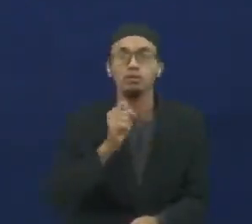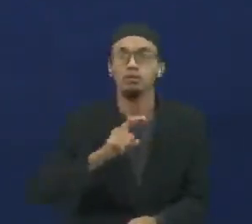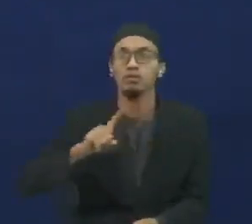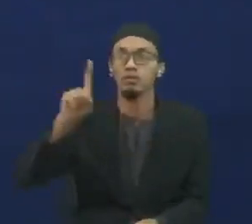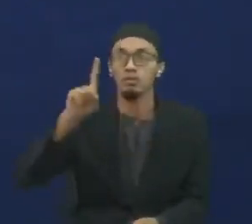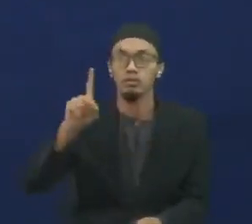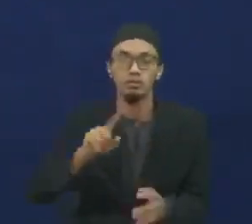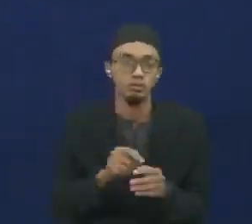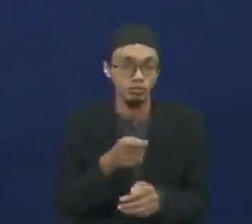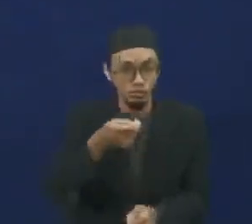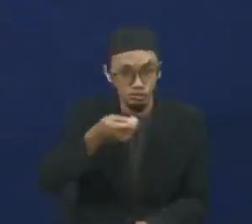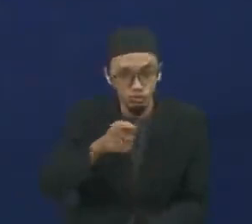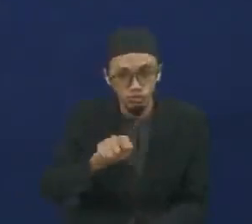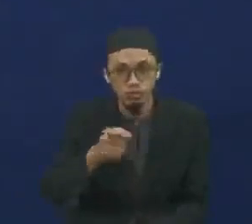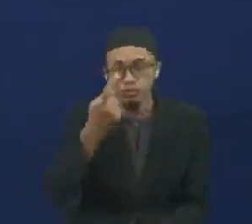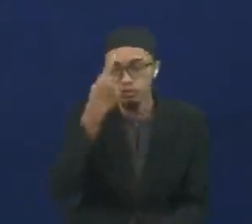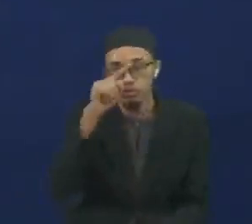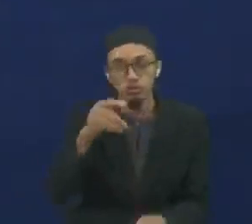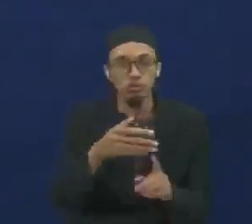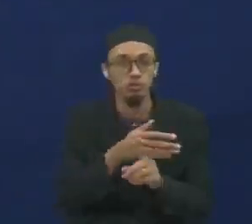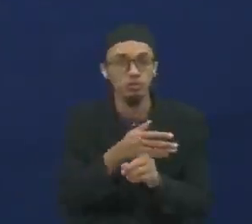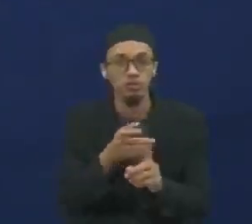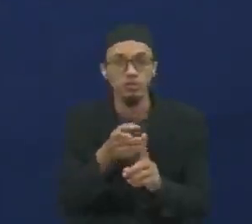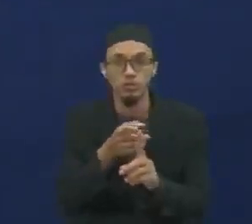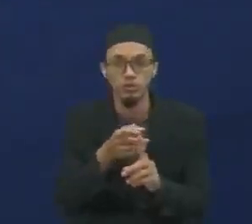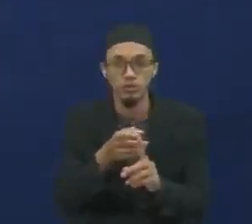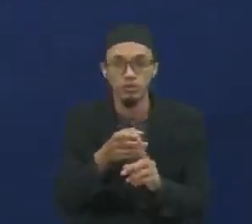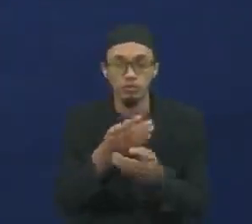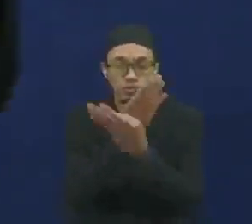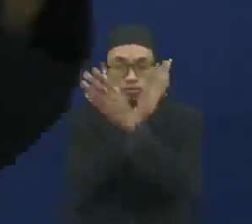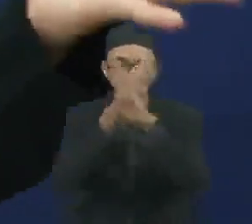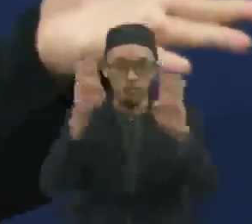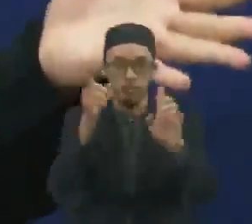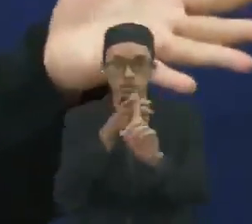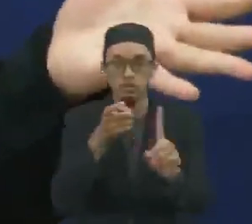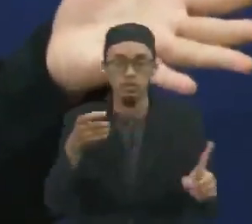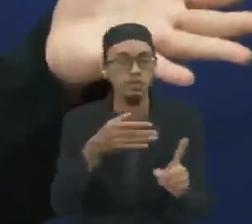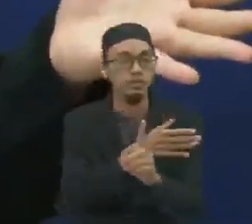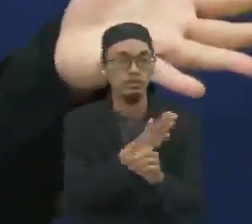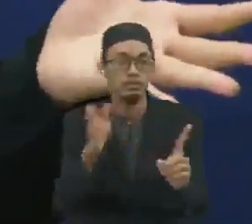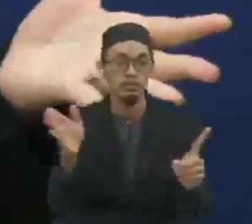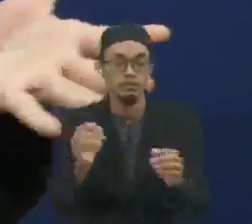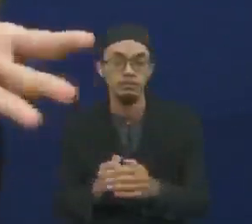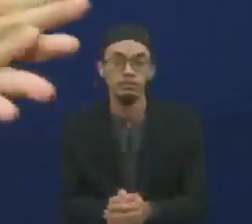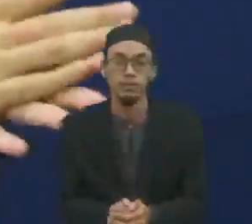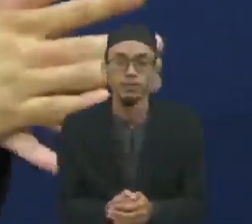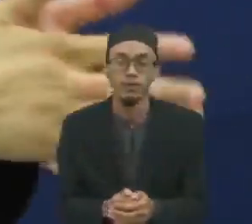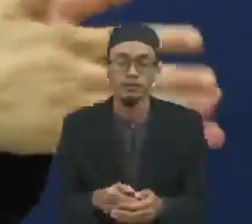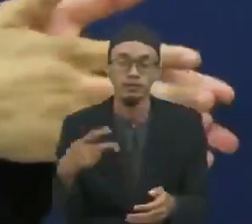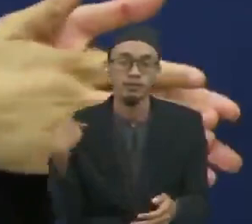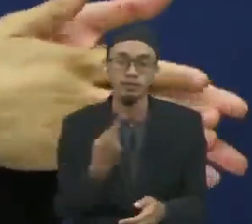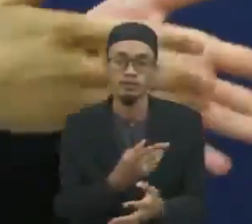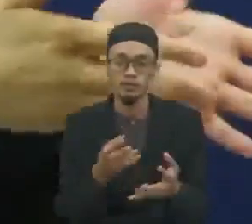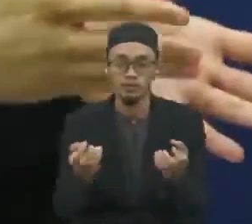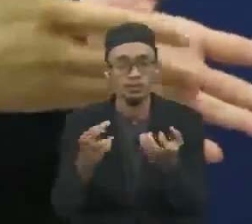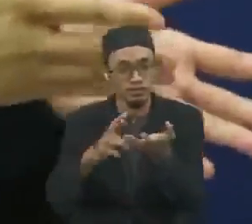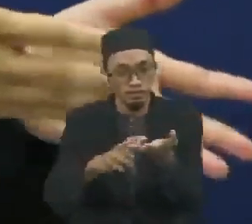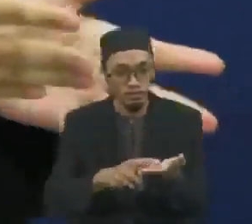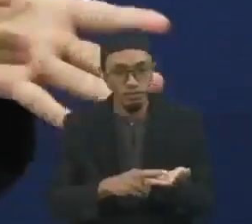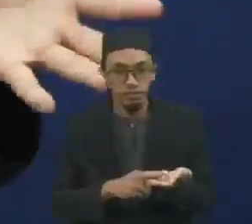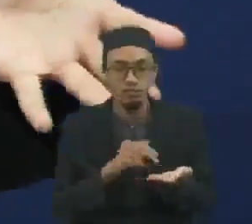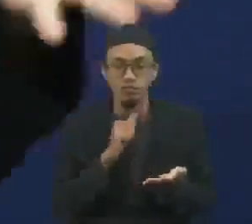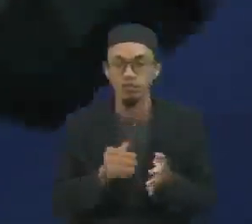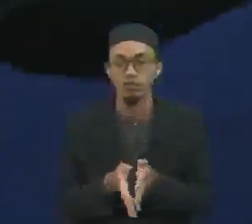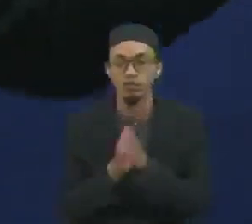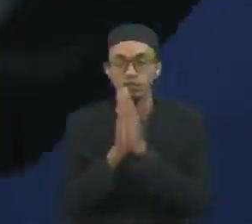ada Allah, Allah, Allah, Allah. Kita nak rezeki, kita tak perlu datang kepada Ustaz Nur Darus minta tolong buat sikit magic